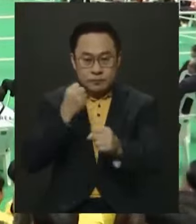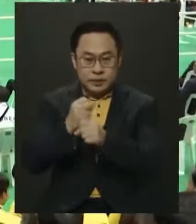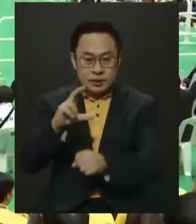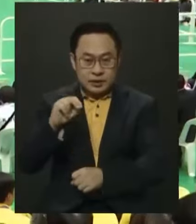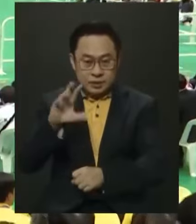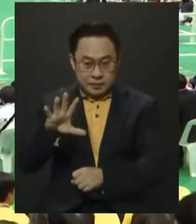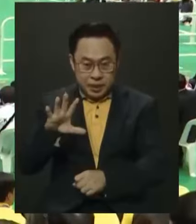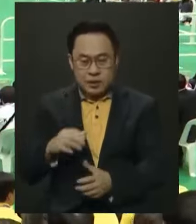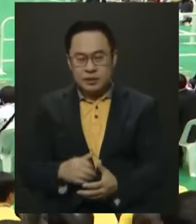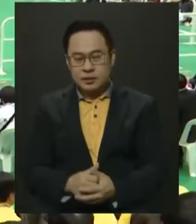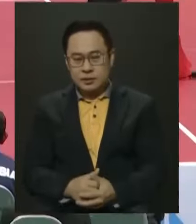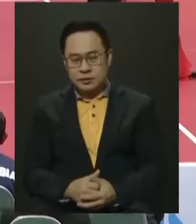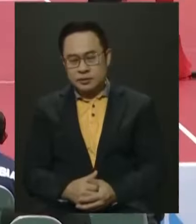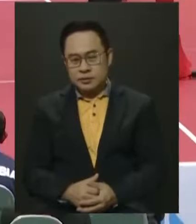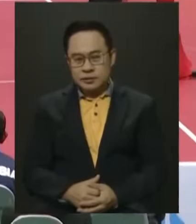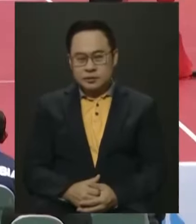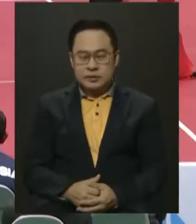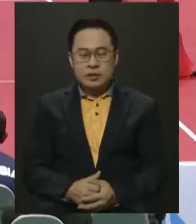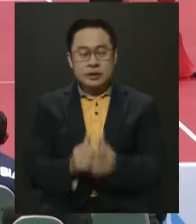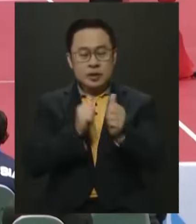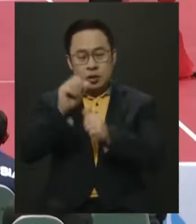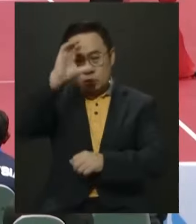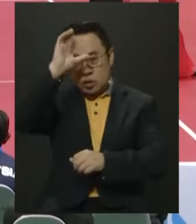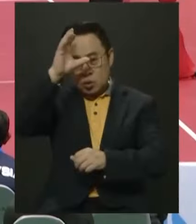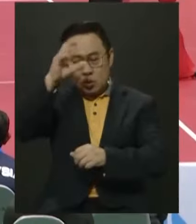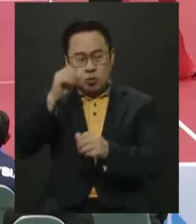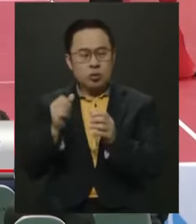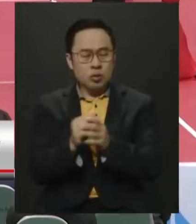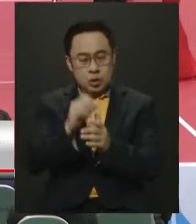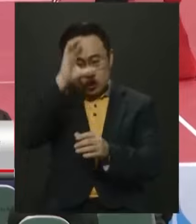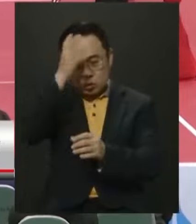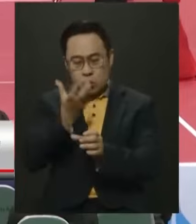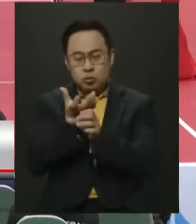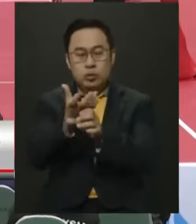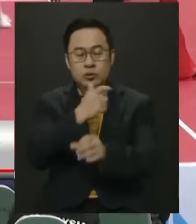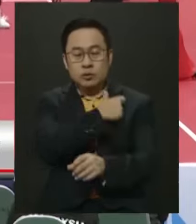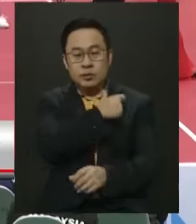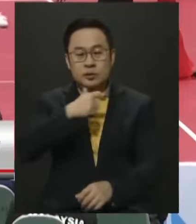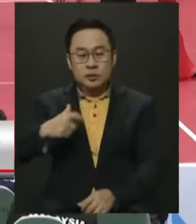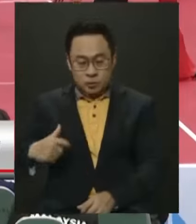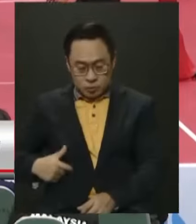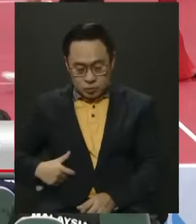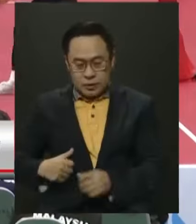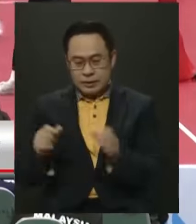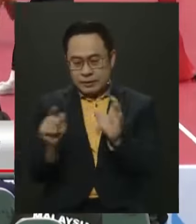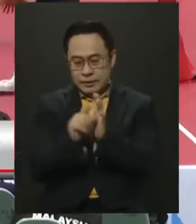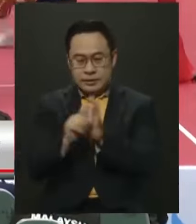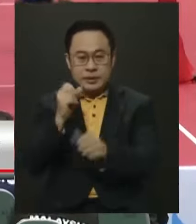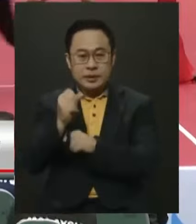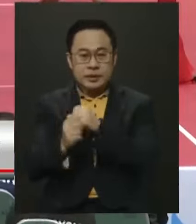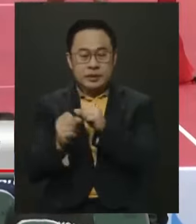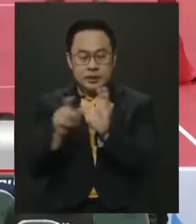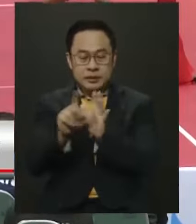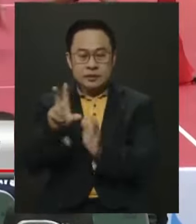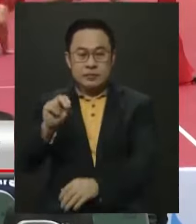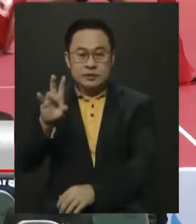ครับชิงถ้วยพระราชทาน Kings Cup ครั้งที่37ที่ศูนย์การค้า Terminal 21โคราชครับเมื่อวานที่ผ่านมาเป็นวันสุดท้ายของการ